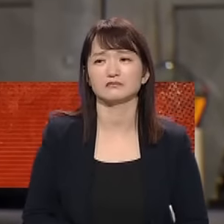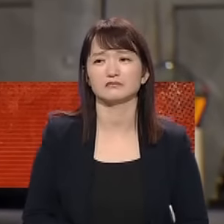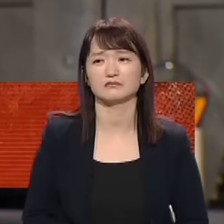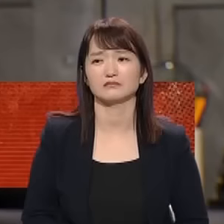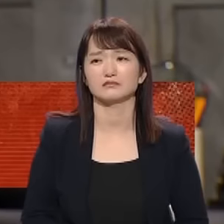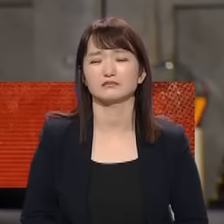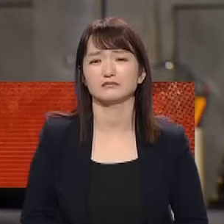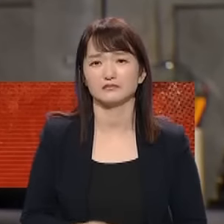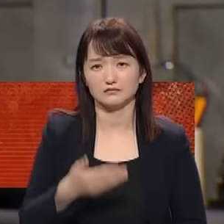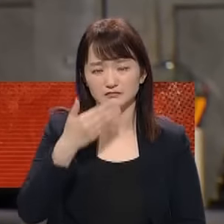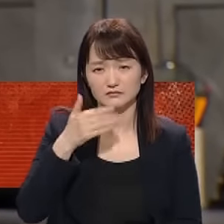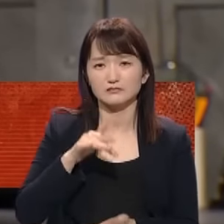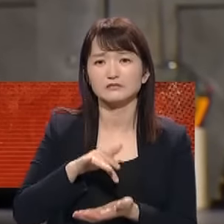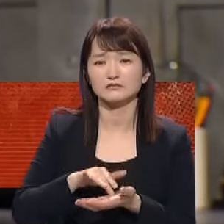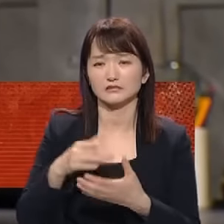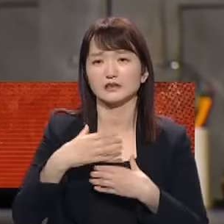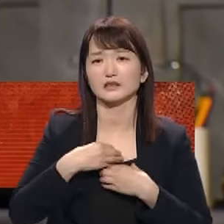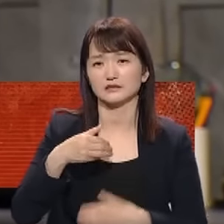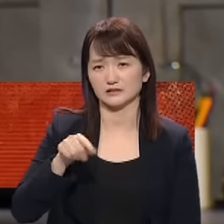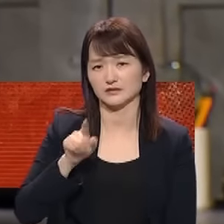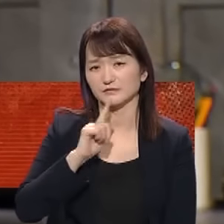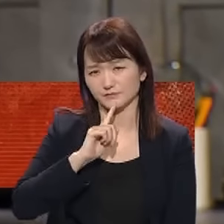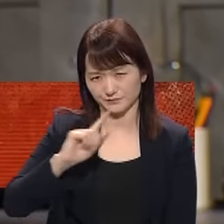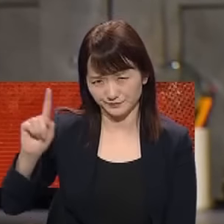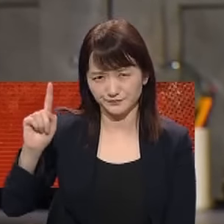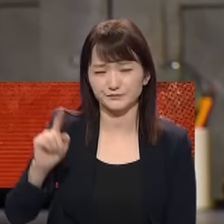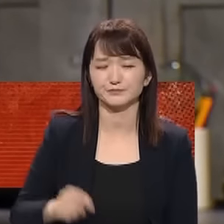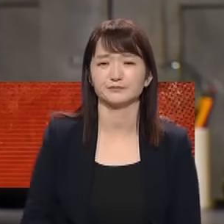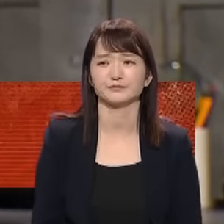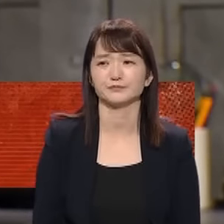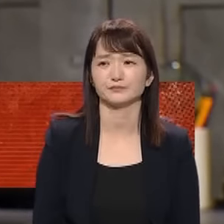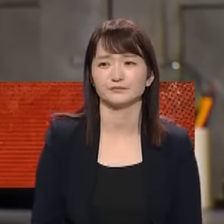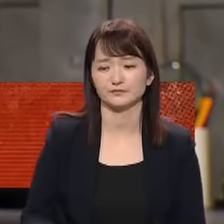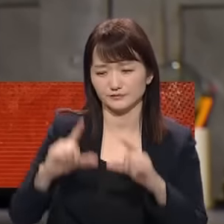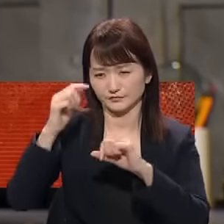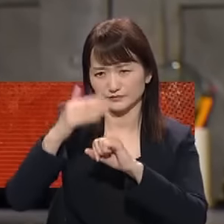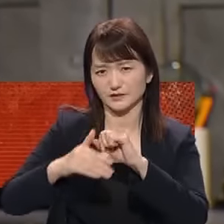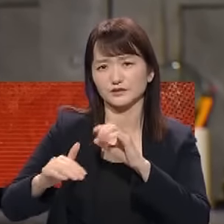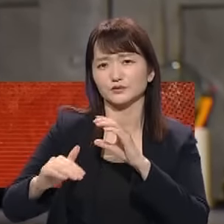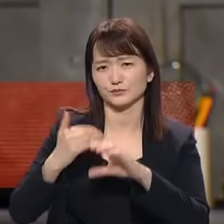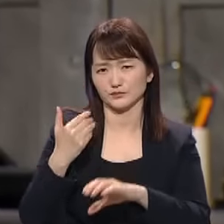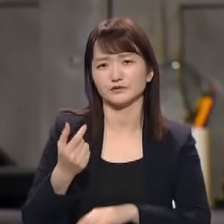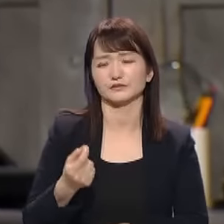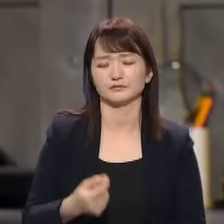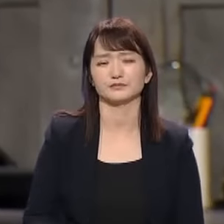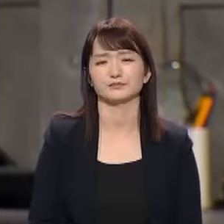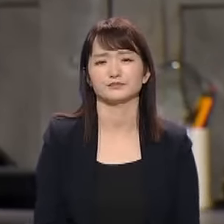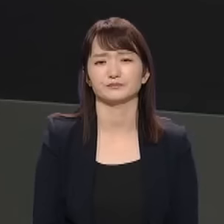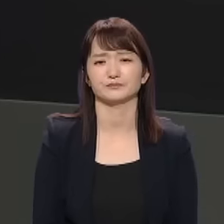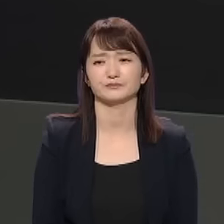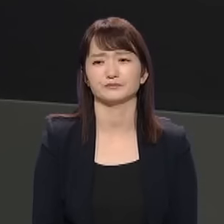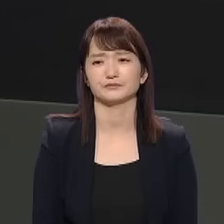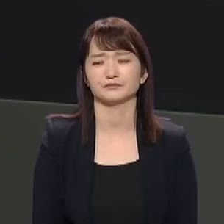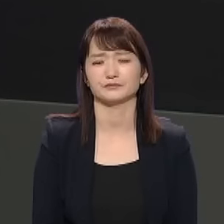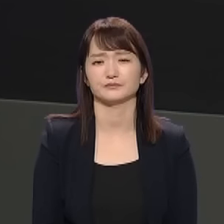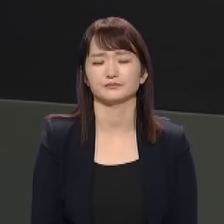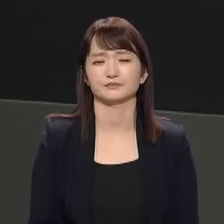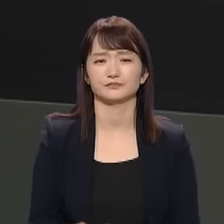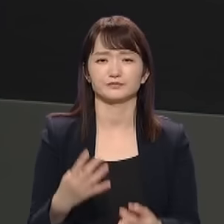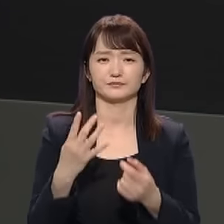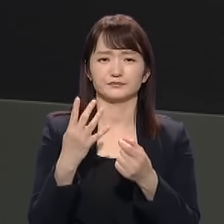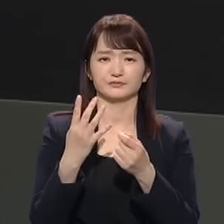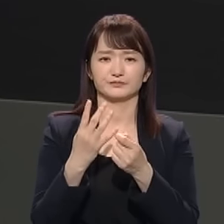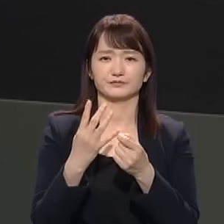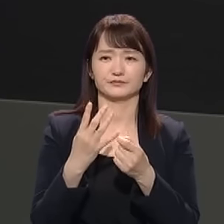저기, 의약품 안전처에 신고도 했다고 그러고요. 이 사진을 보내주신 것 같습니다. 그렇군요. 알겠습니다. 자, 다음 또 이어가죠.